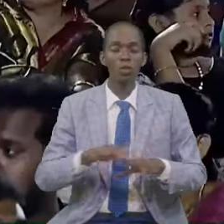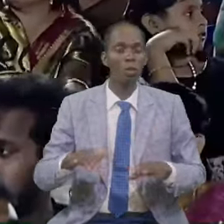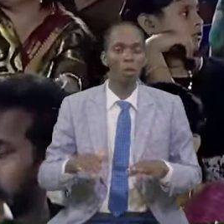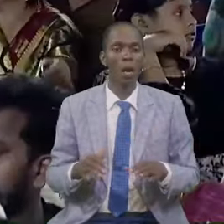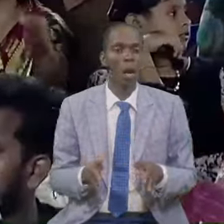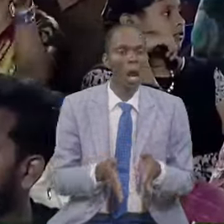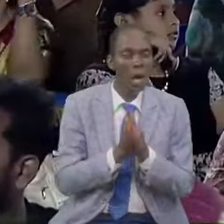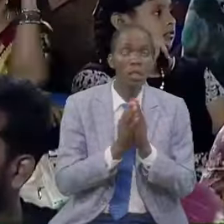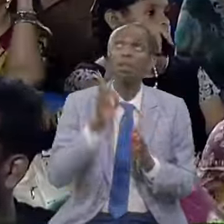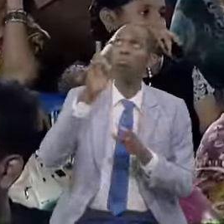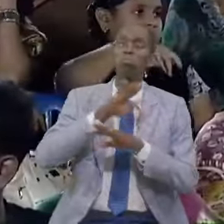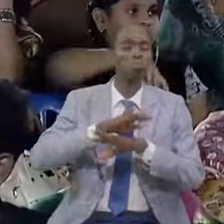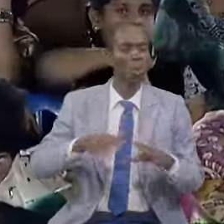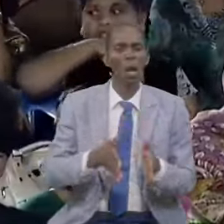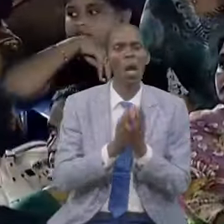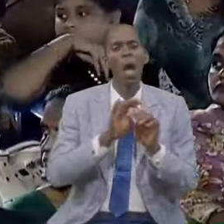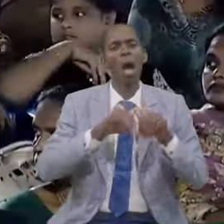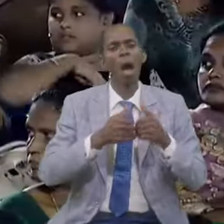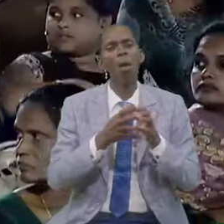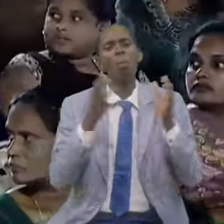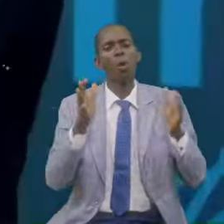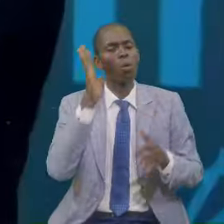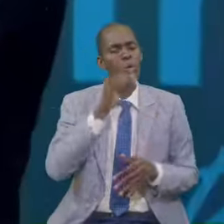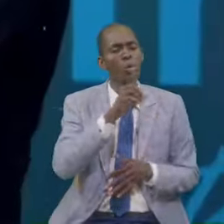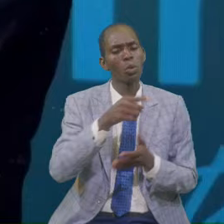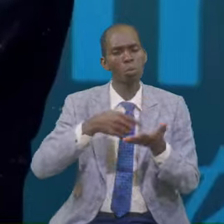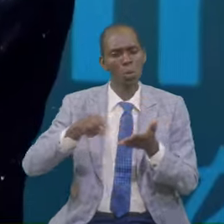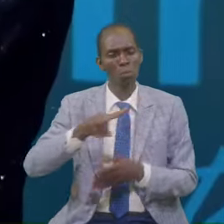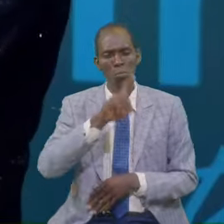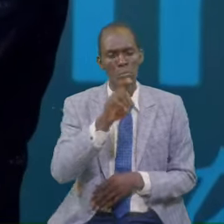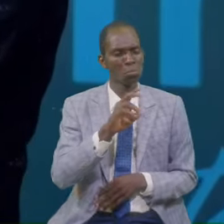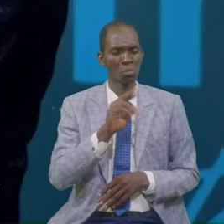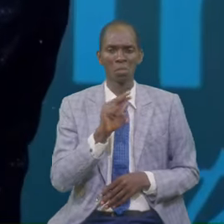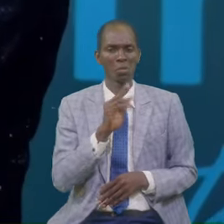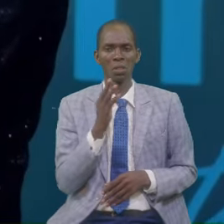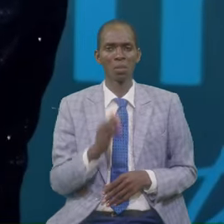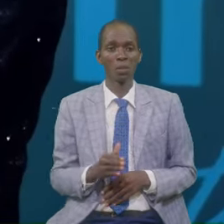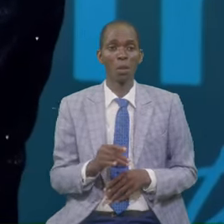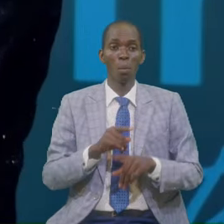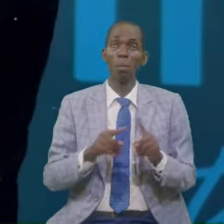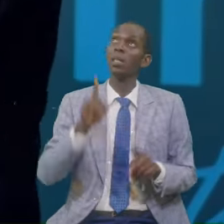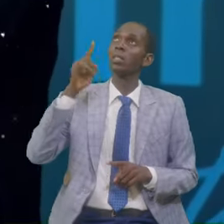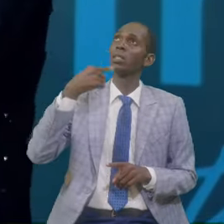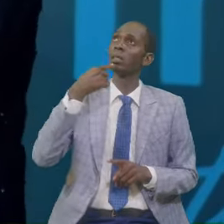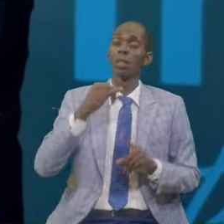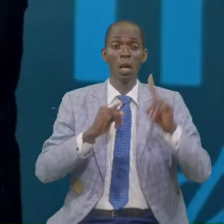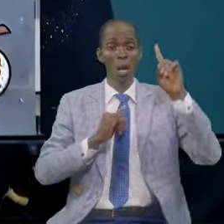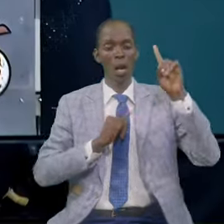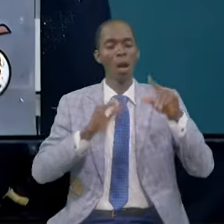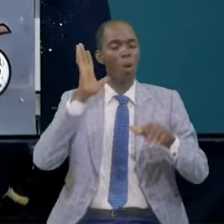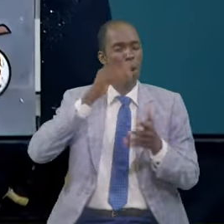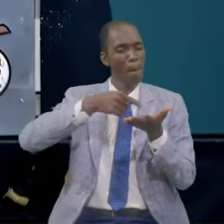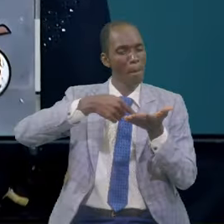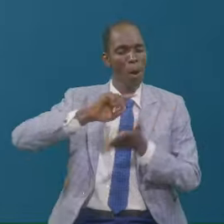ఆయన నువ్వు ఎంత సొమ్ము చెల్లిస్తావని అడగడు. He said I'll pay it all. ఆయన అంటున్నాడు నేనే సమస్తము